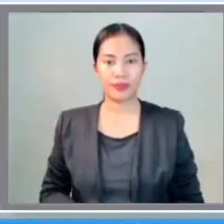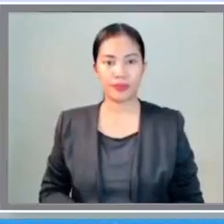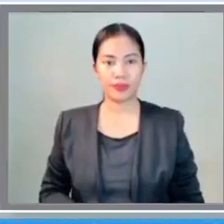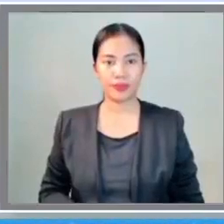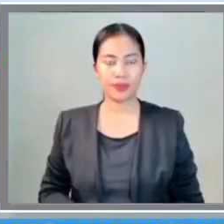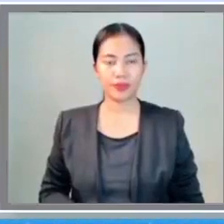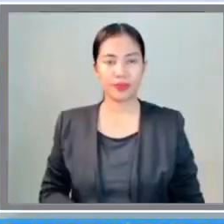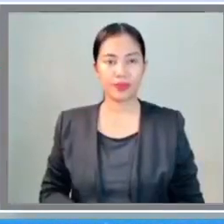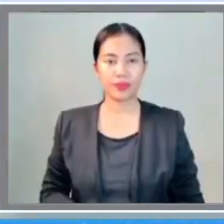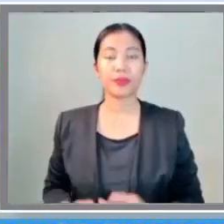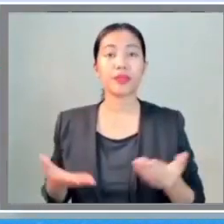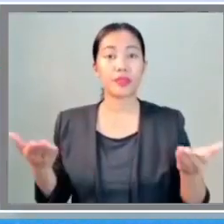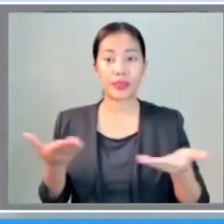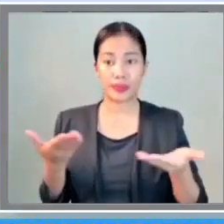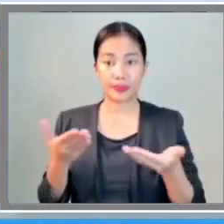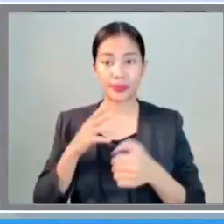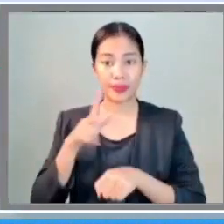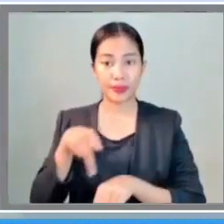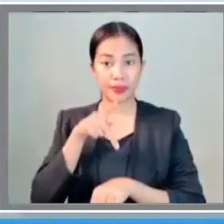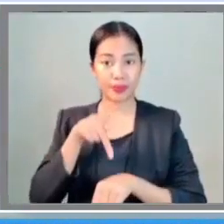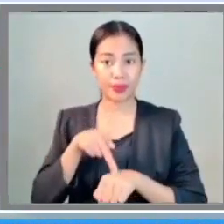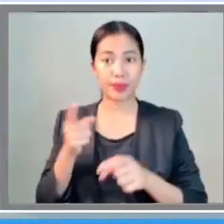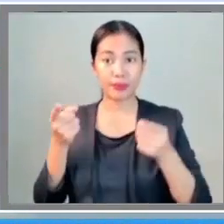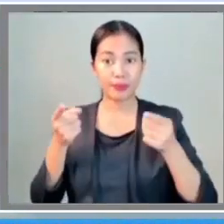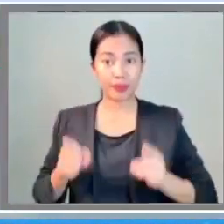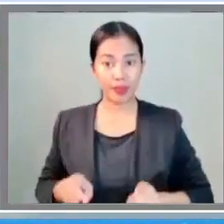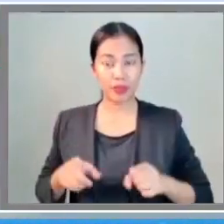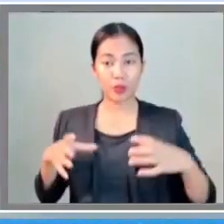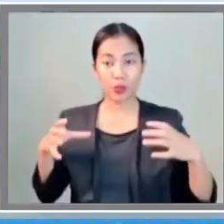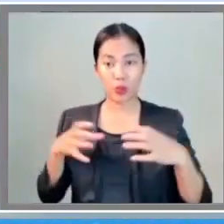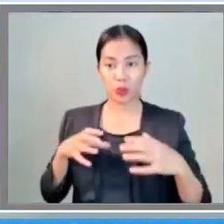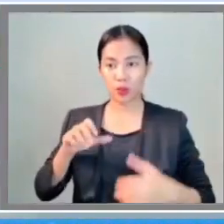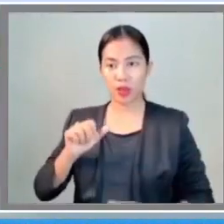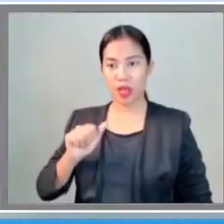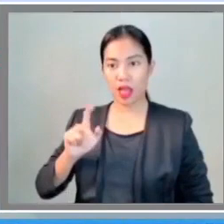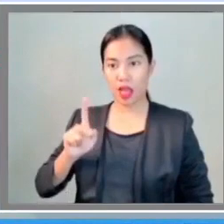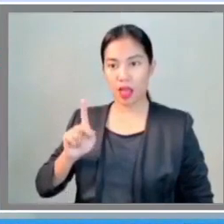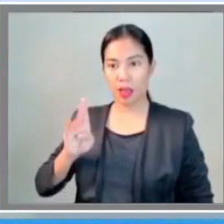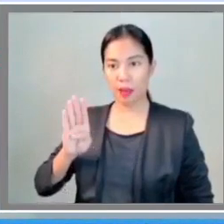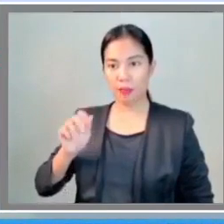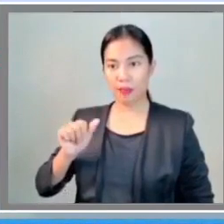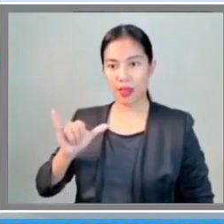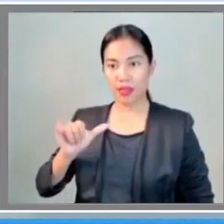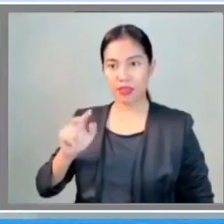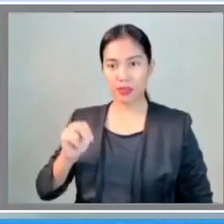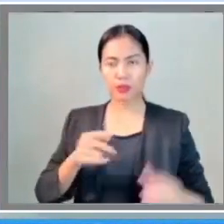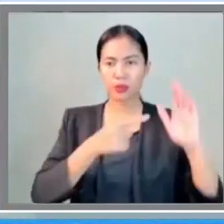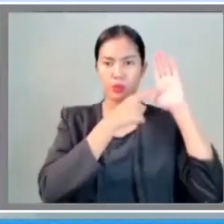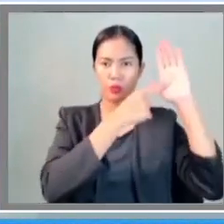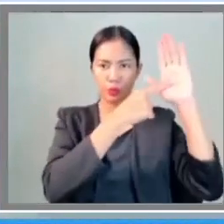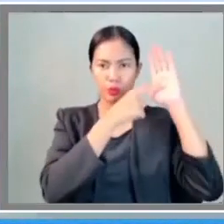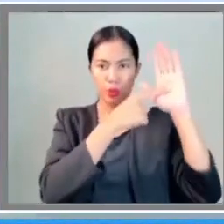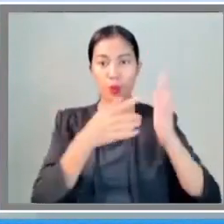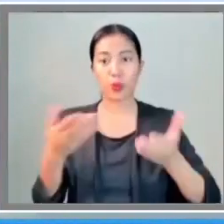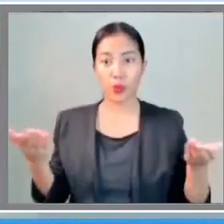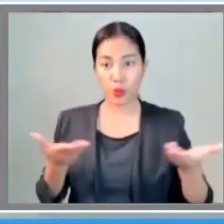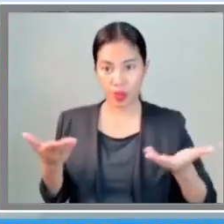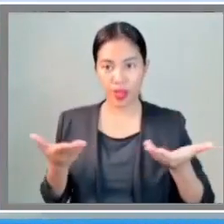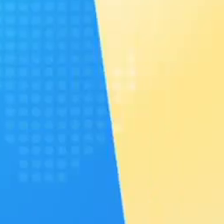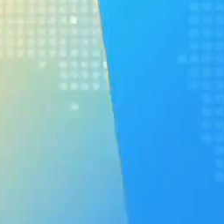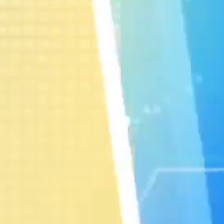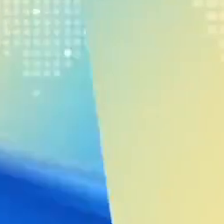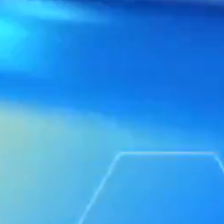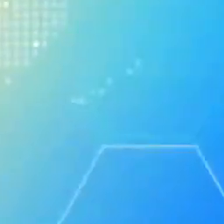Dito po sa bansa, nagkilos protesta ang grupong akbayan sa harap ng Chinese Embassy sa Makati. May ulat on the spot si Mackie Pulido.